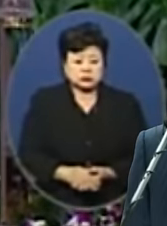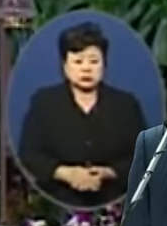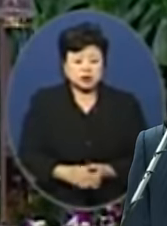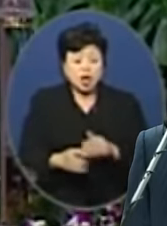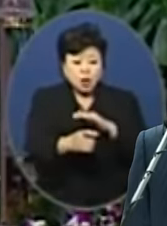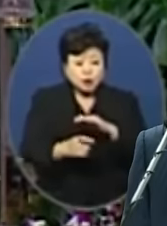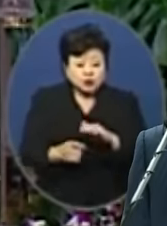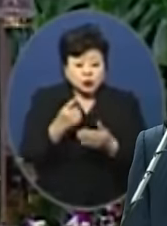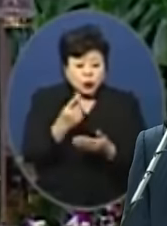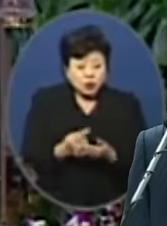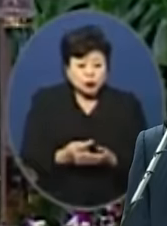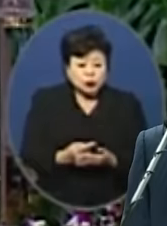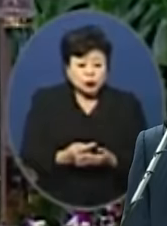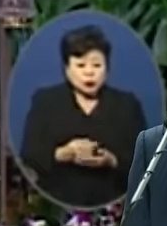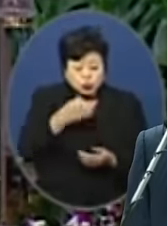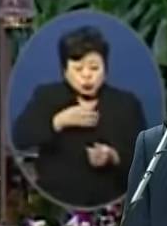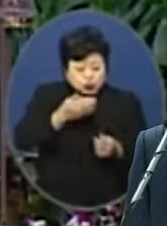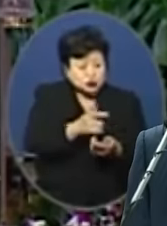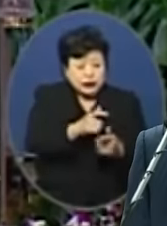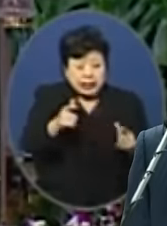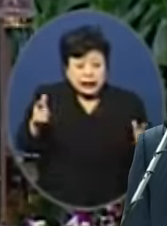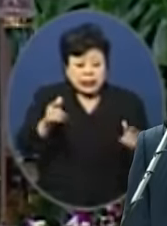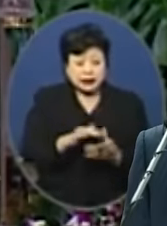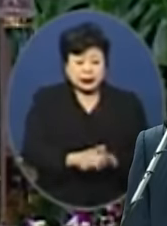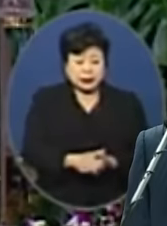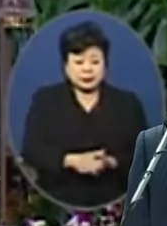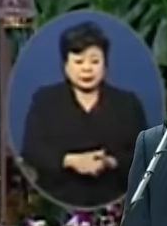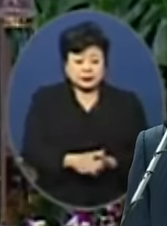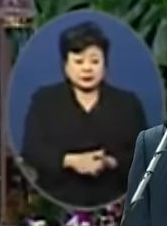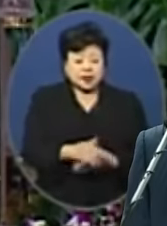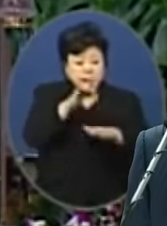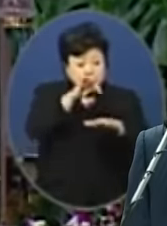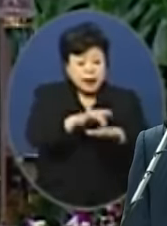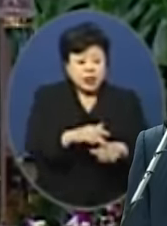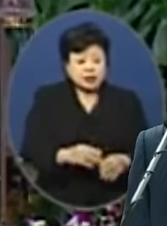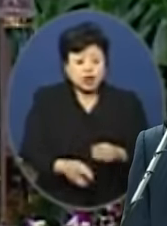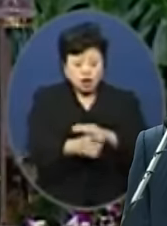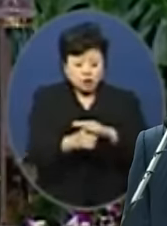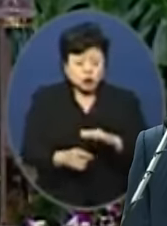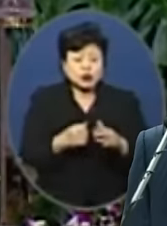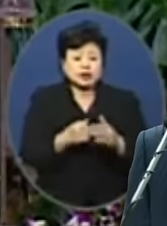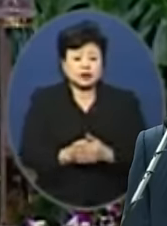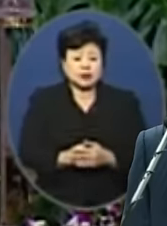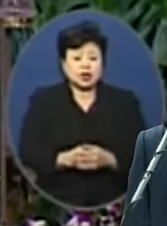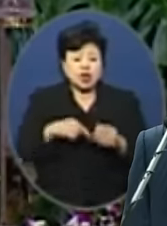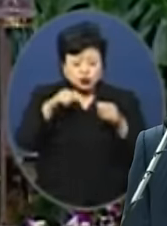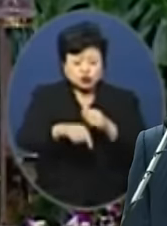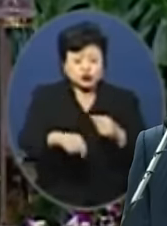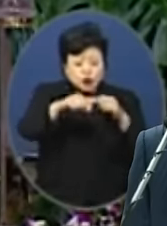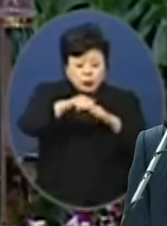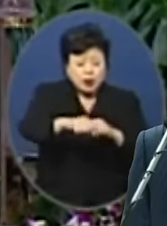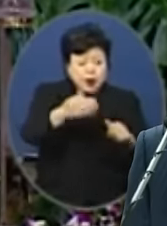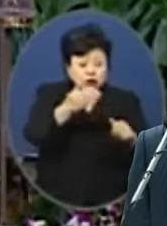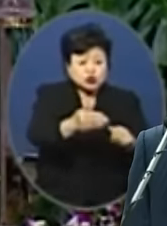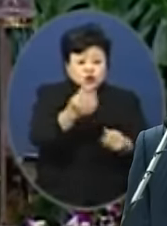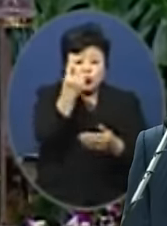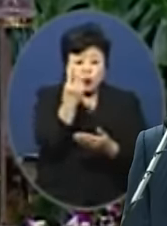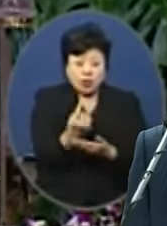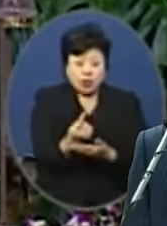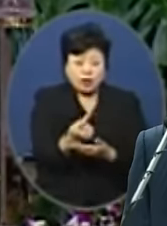도적이 우리에게 이익을 갖다 준 사람이 있겠습니까? 마귀는 도적이기 때문에 도적질하고 죽이고 멸망시키는